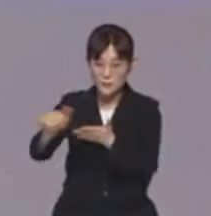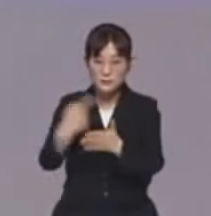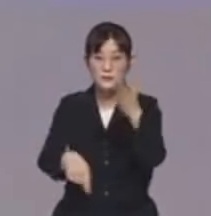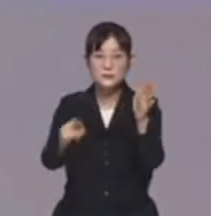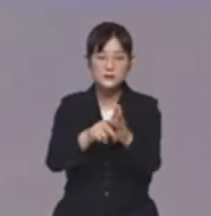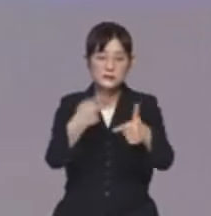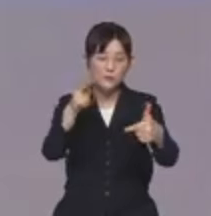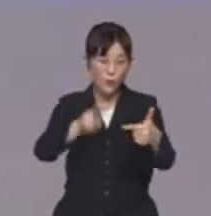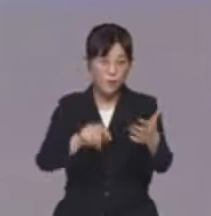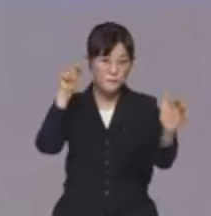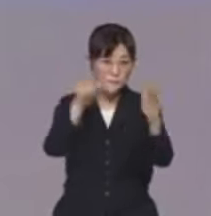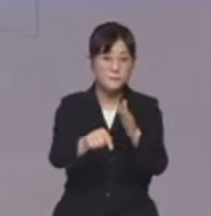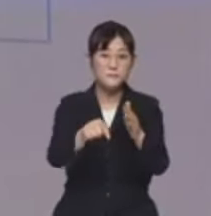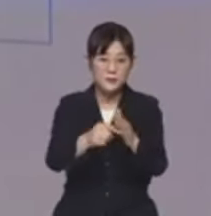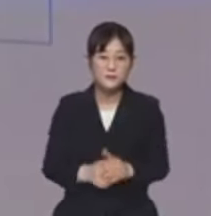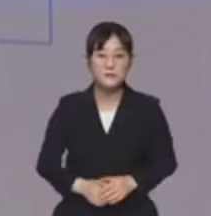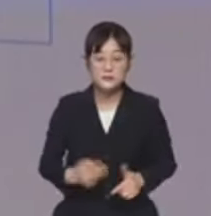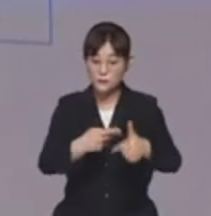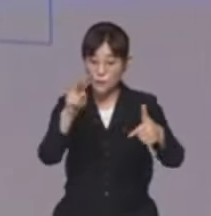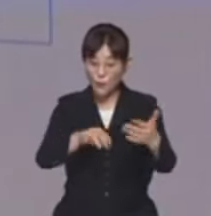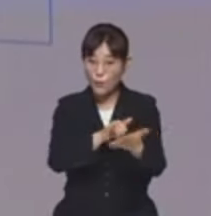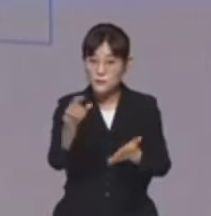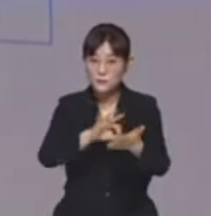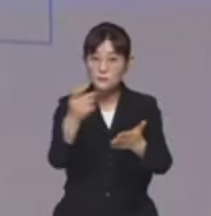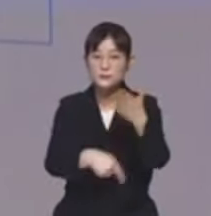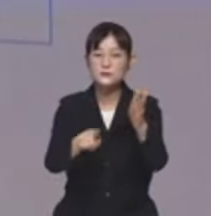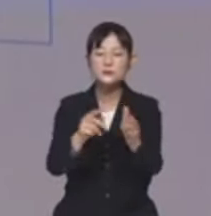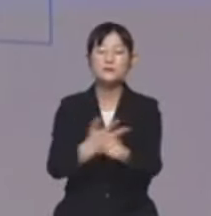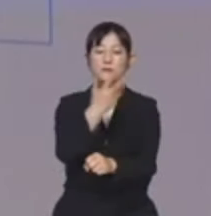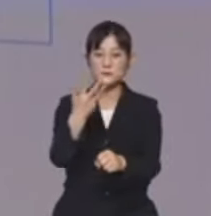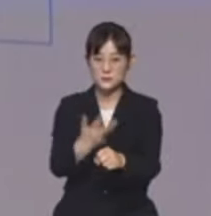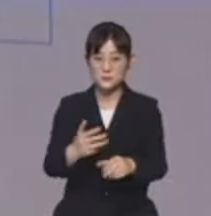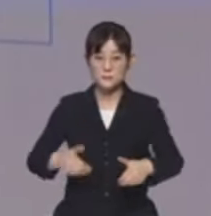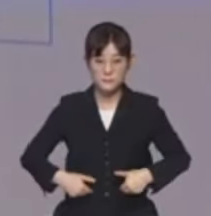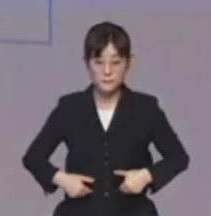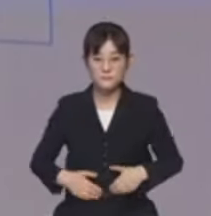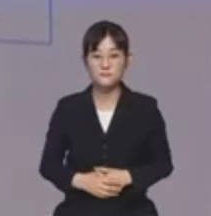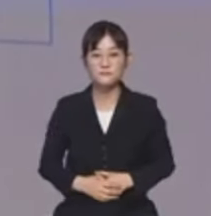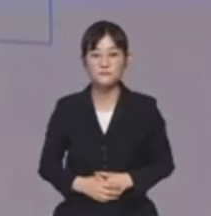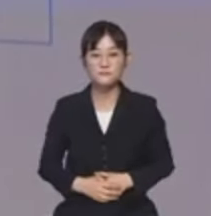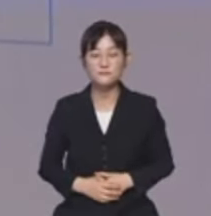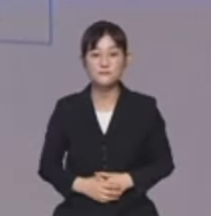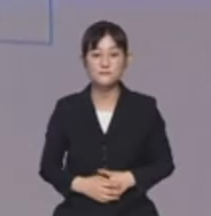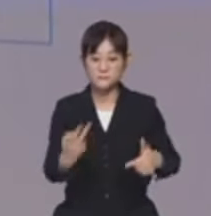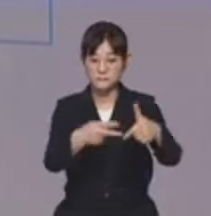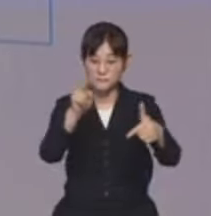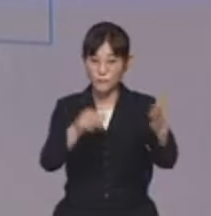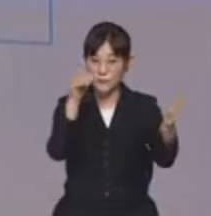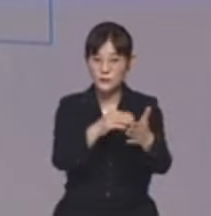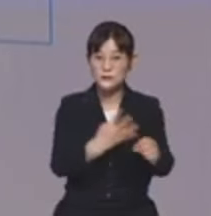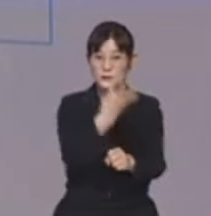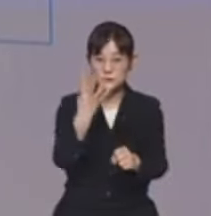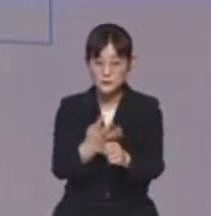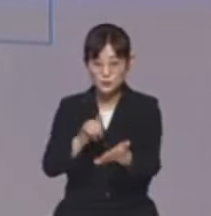찾았습니다 인천공항을 이용하는 데에는 평균 8시간 정도가 소요되는 것으로 조사됐습니다 이동의 4시간